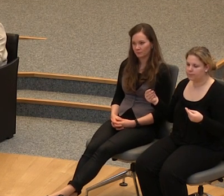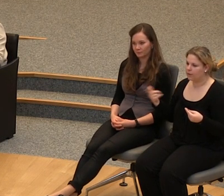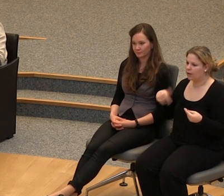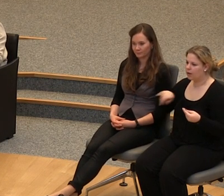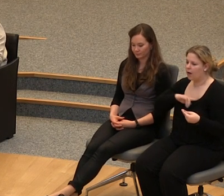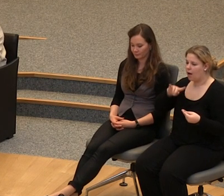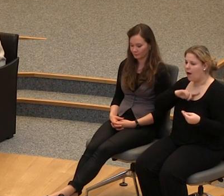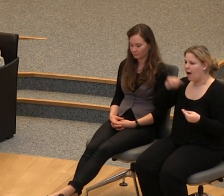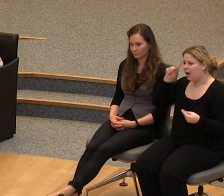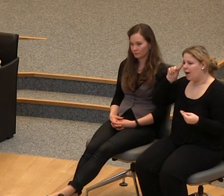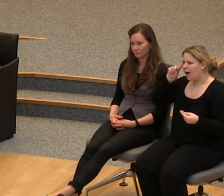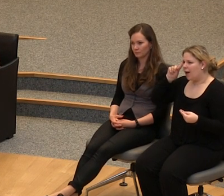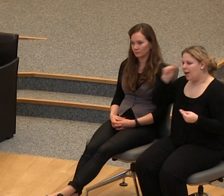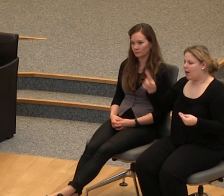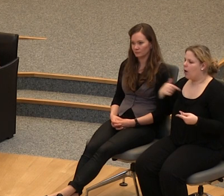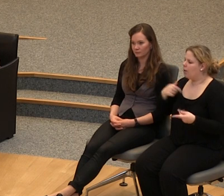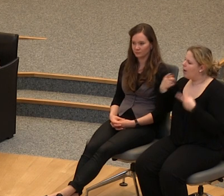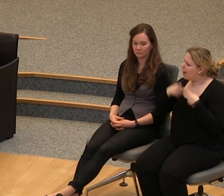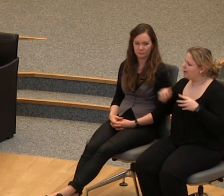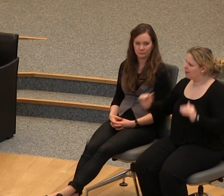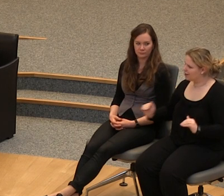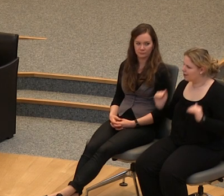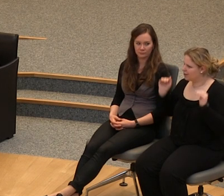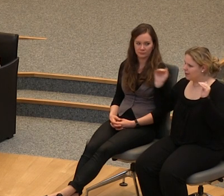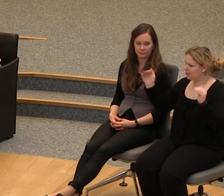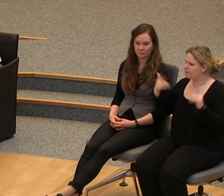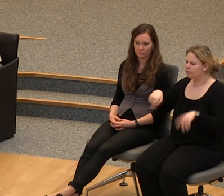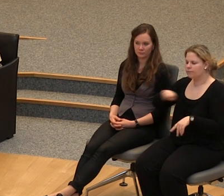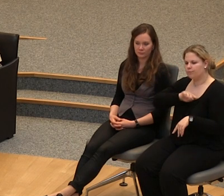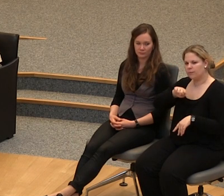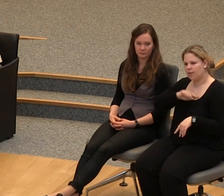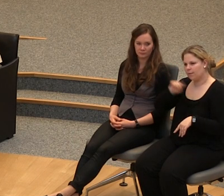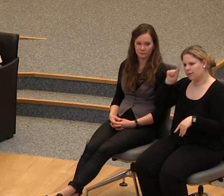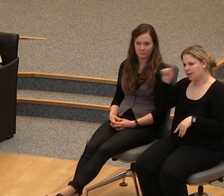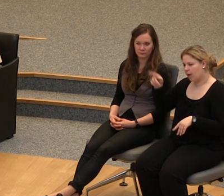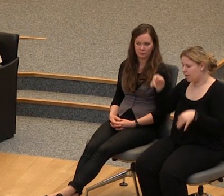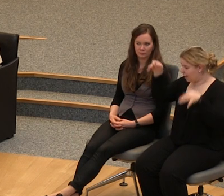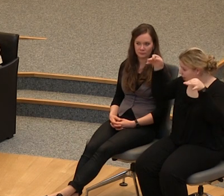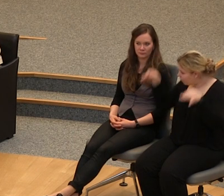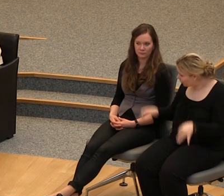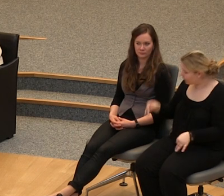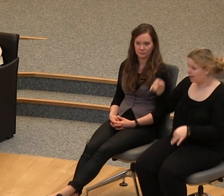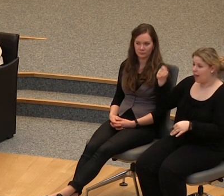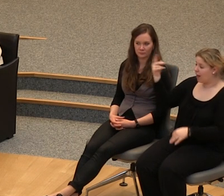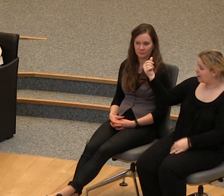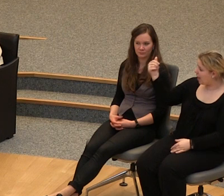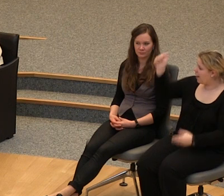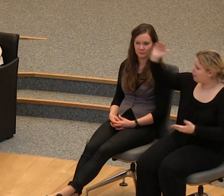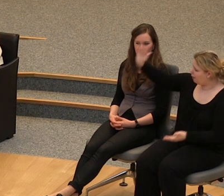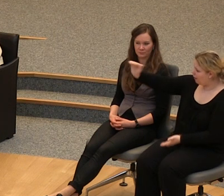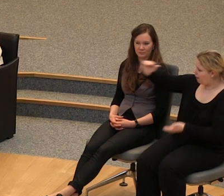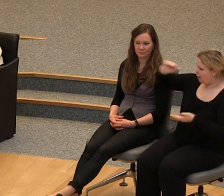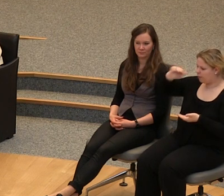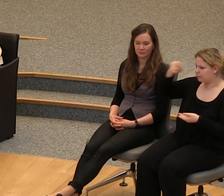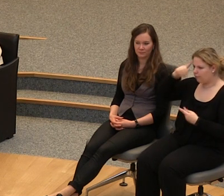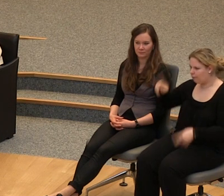auch auf einem anderen Niveau statt. Aber dass dann der große Geldsegen beginnt, das vermag